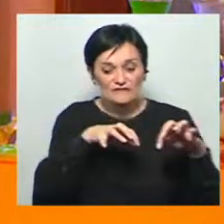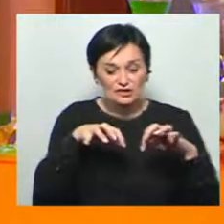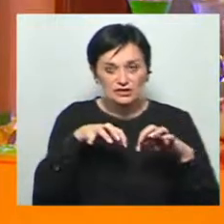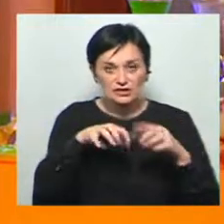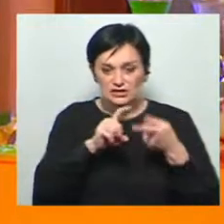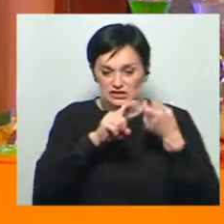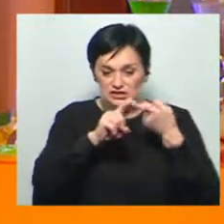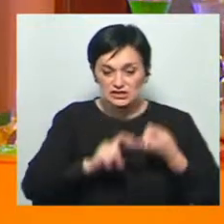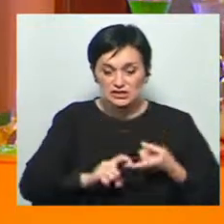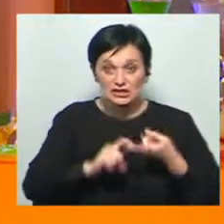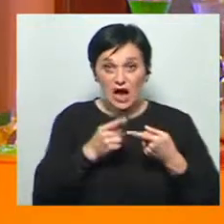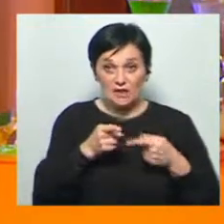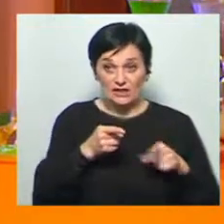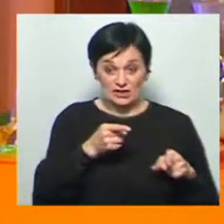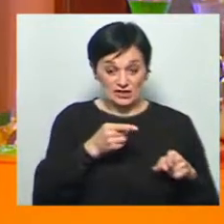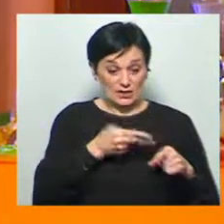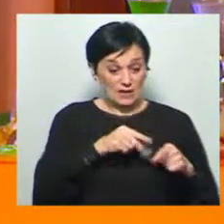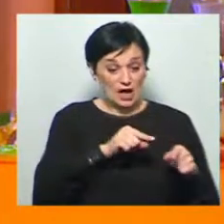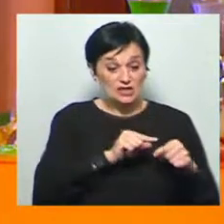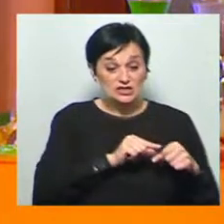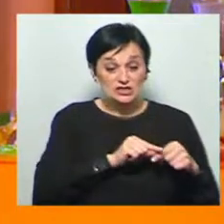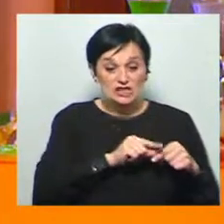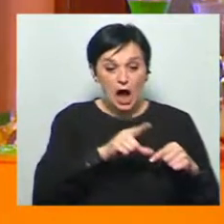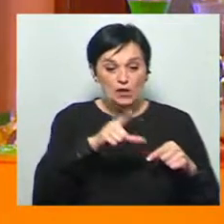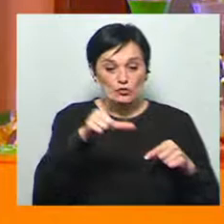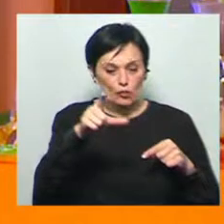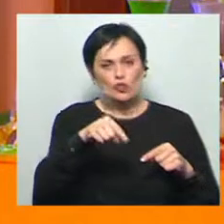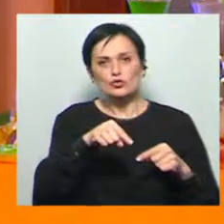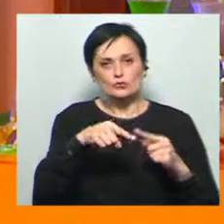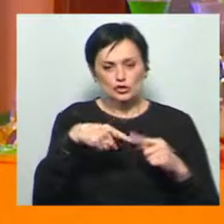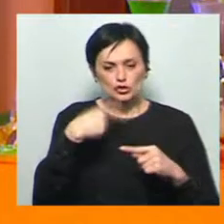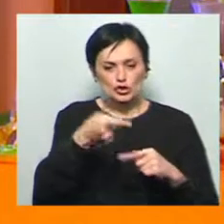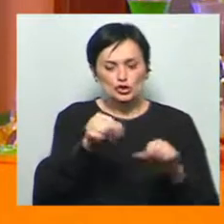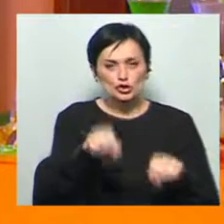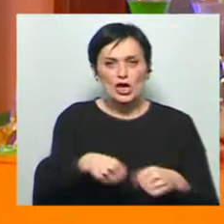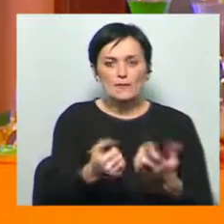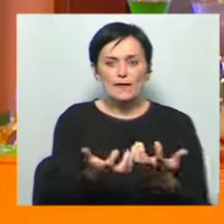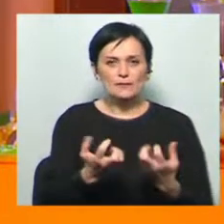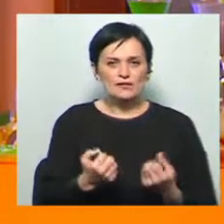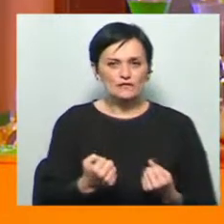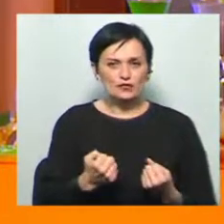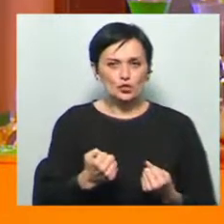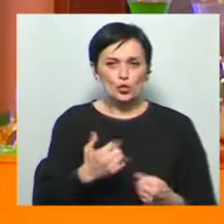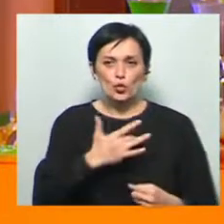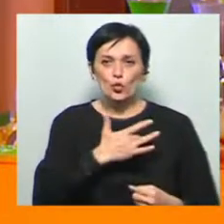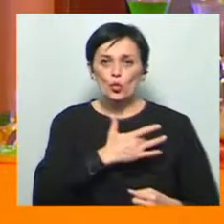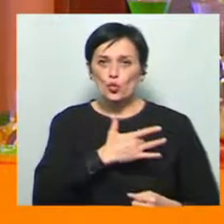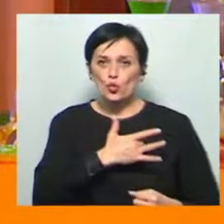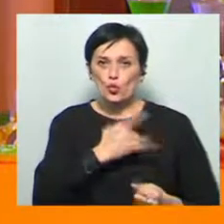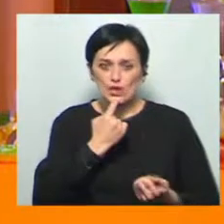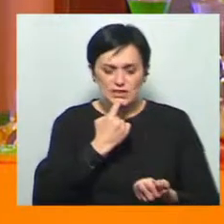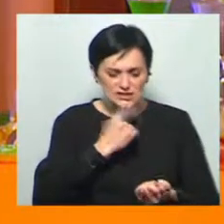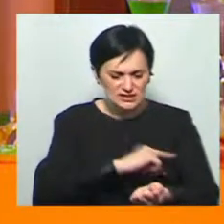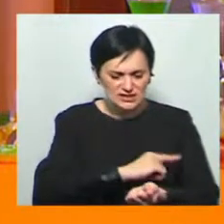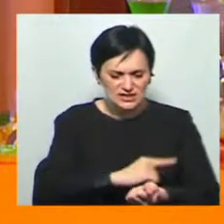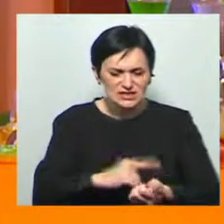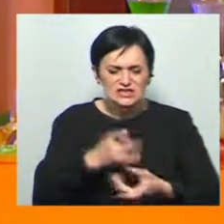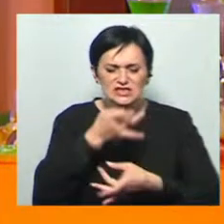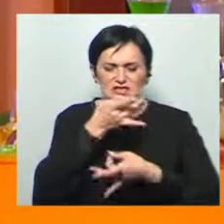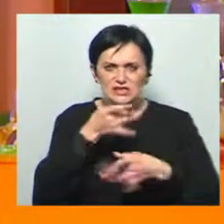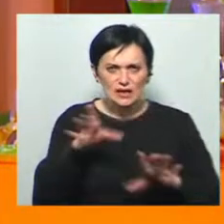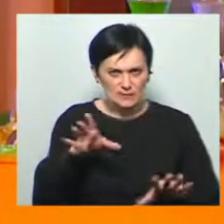ამ ნივთიერების წარმოქმნის შედეგად შეიძლება მივიღოთ გულ-სისხლძარღვთა სისტემის